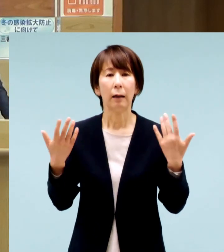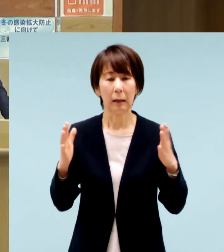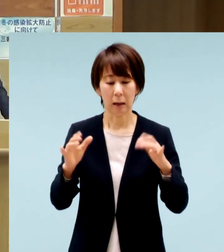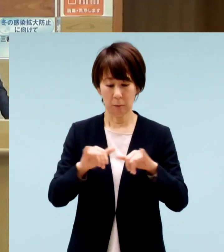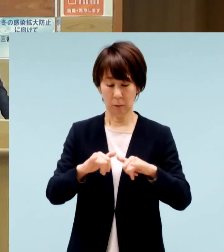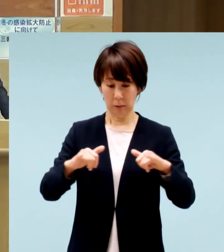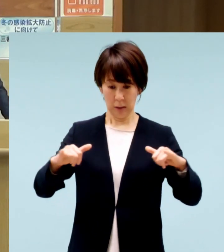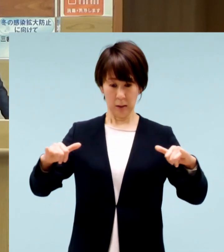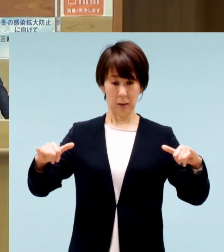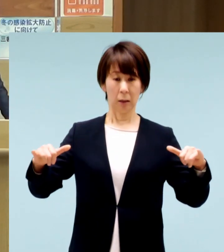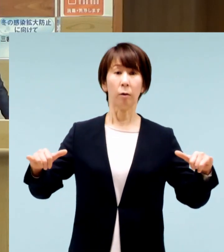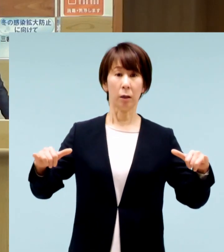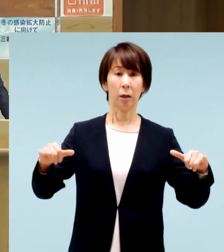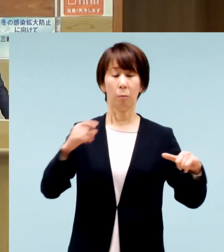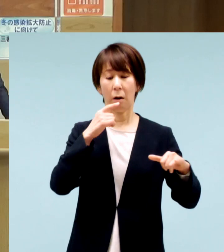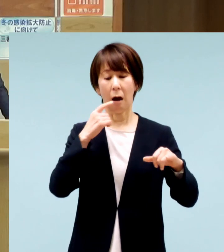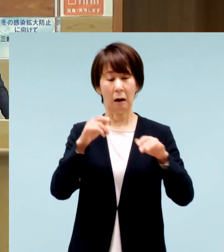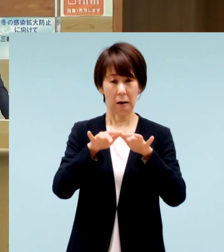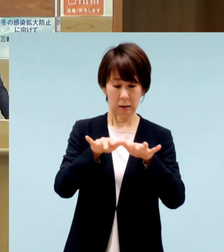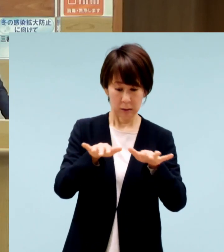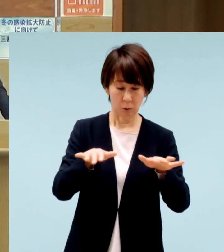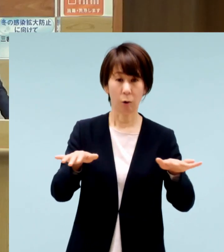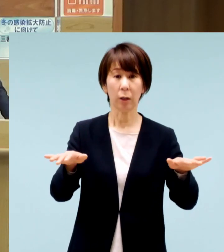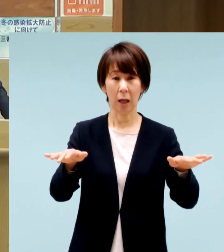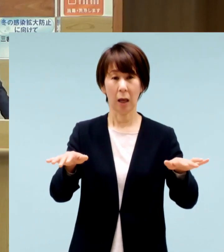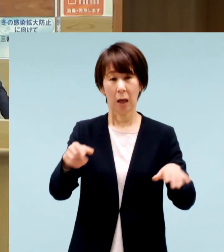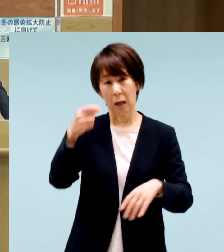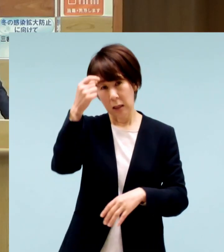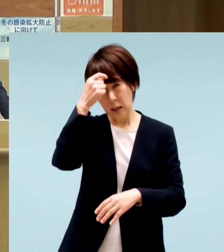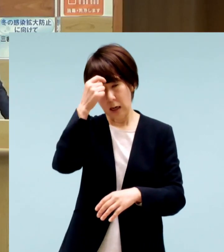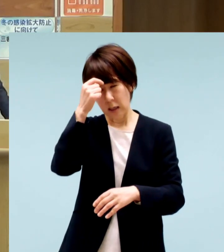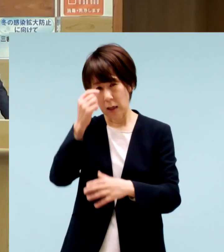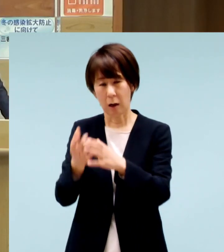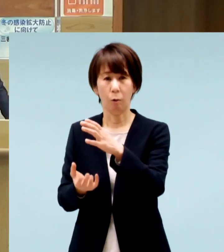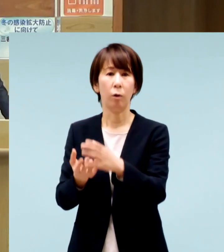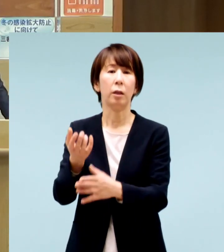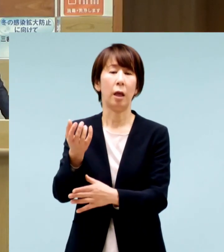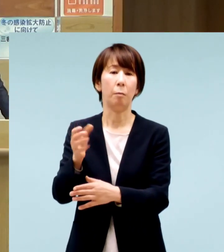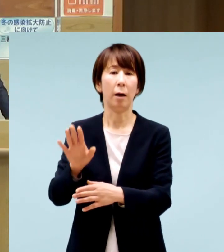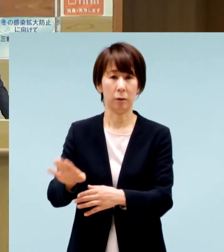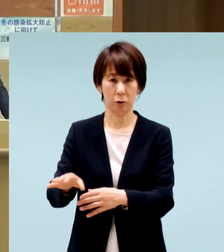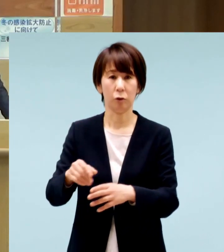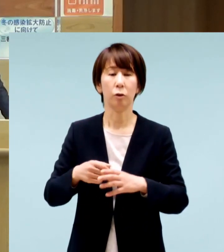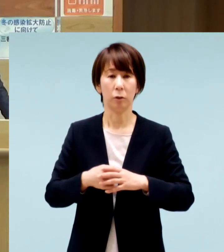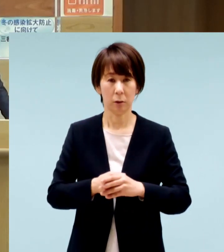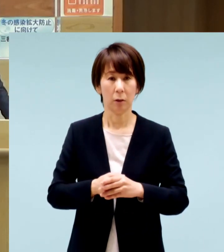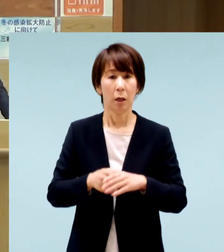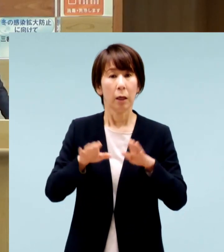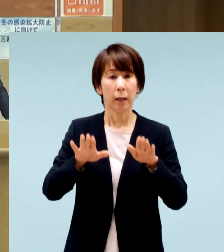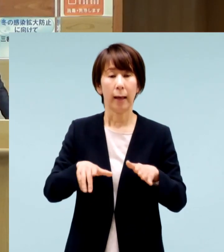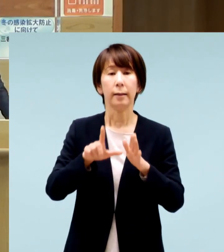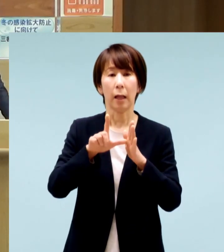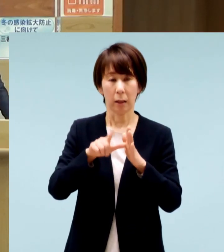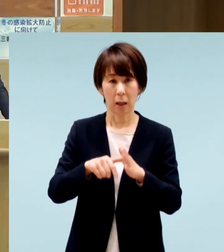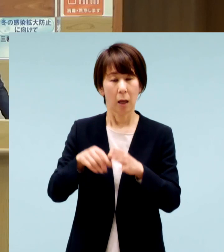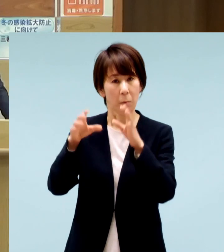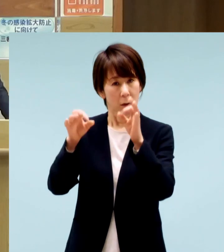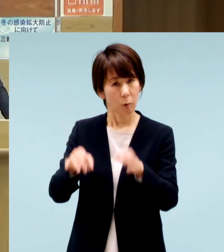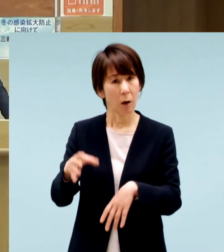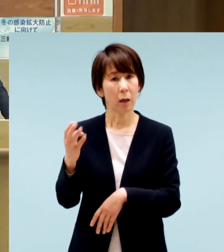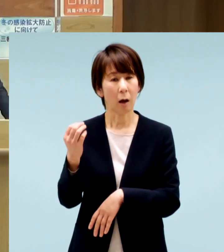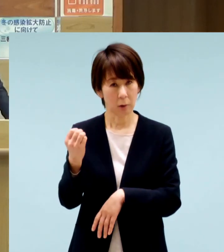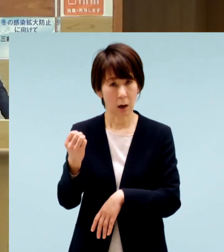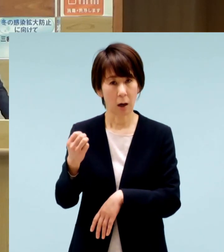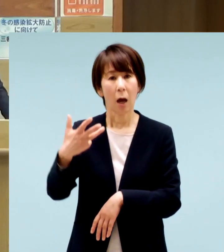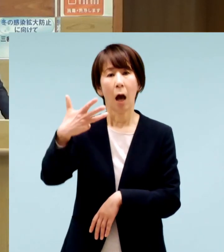による被害が甚大なものが生じてます。現時点で80億円を超える、そ